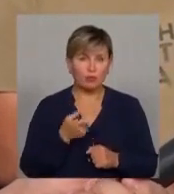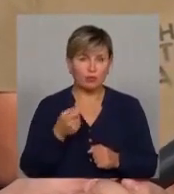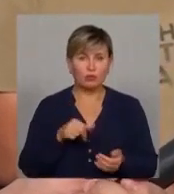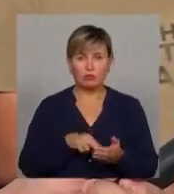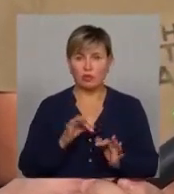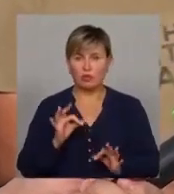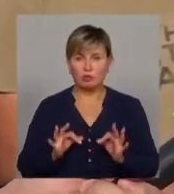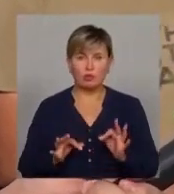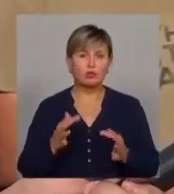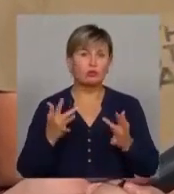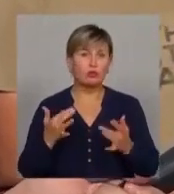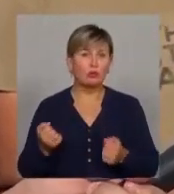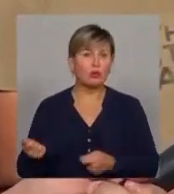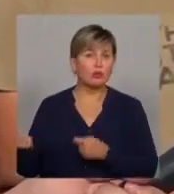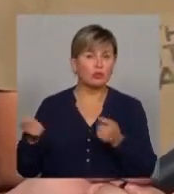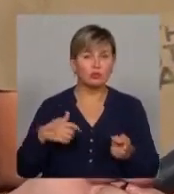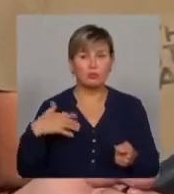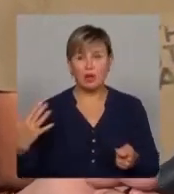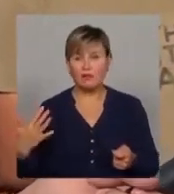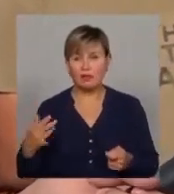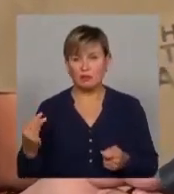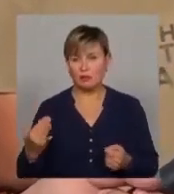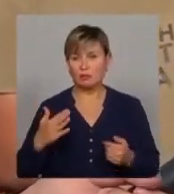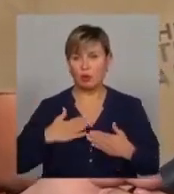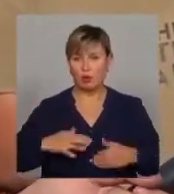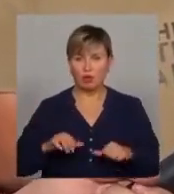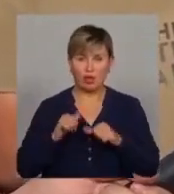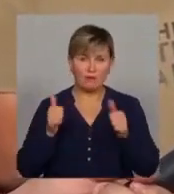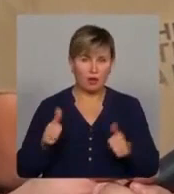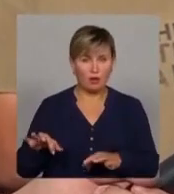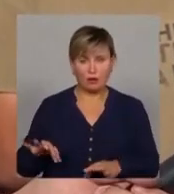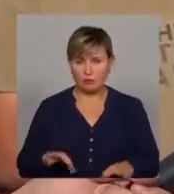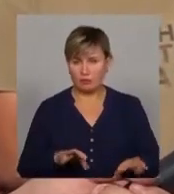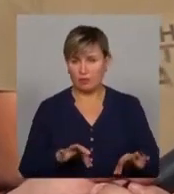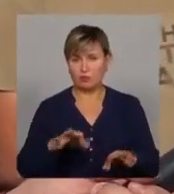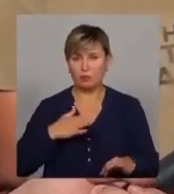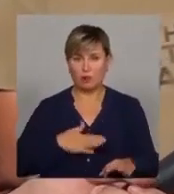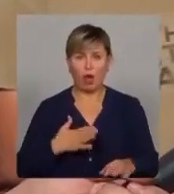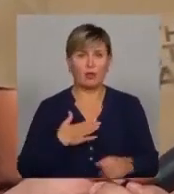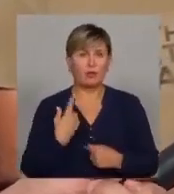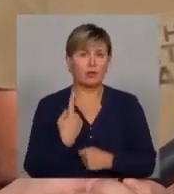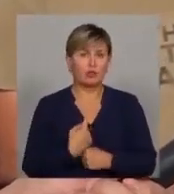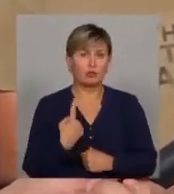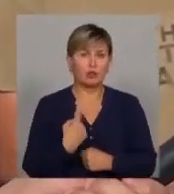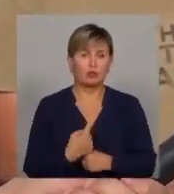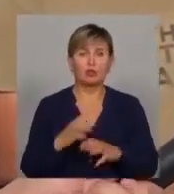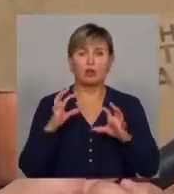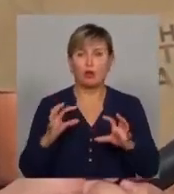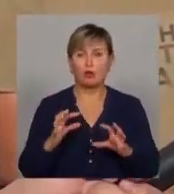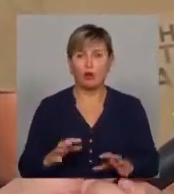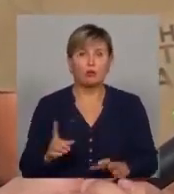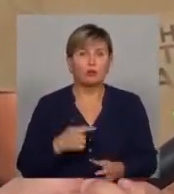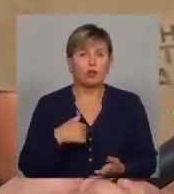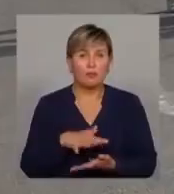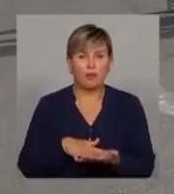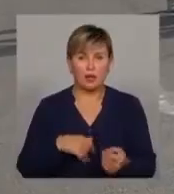цене. Сколько машин завезли с правым рулем? Их спокойно оформили, колесят по Алматы спокойно. Нам запрещают, мол, запрещено законом. И что нам